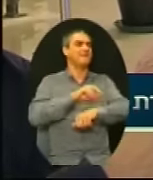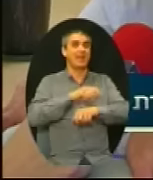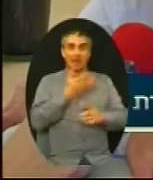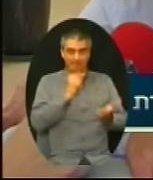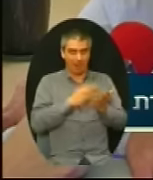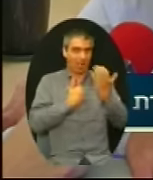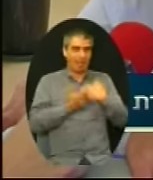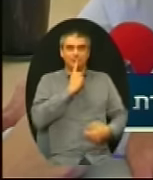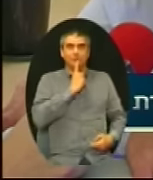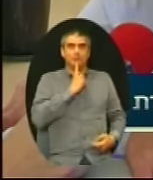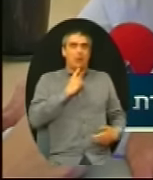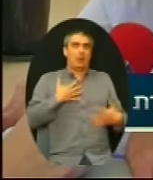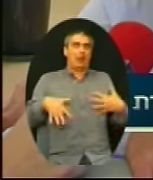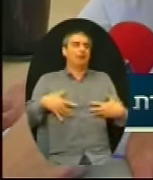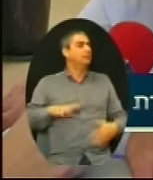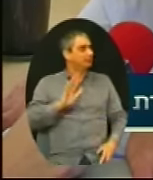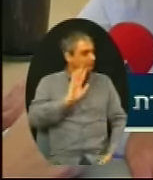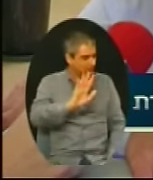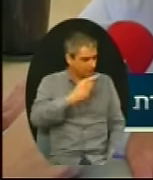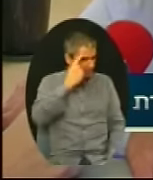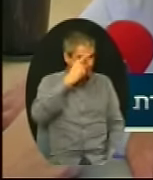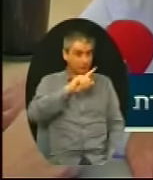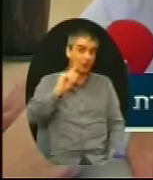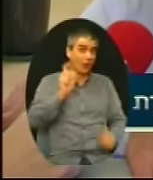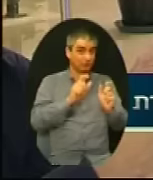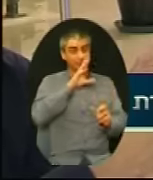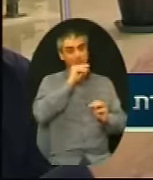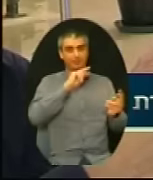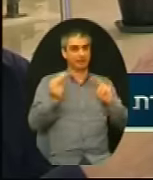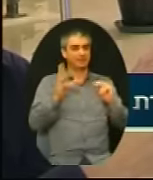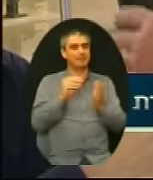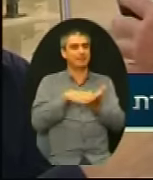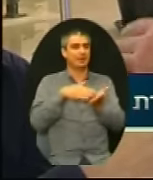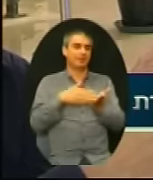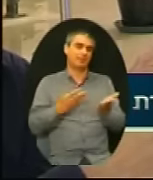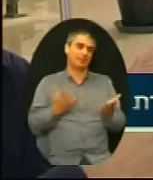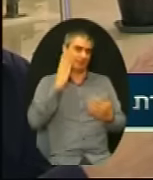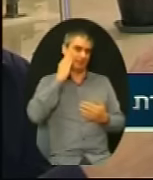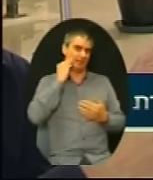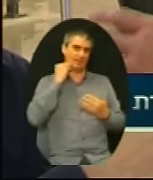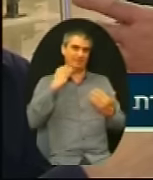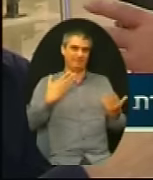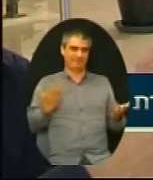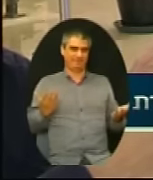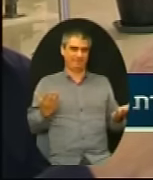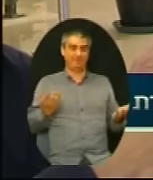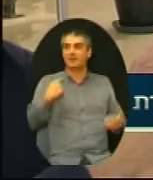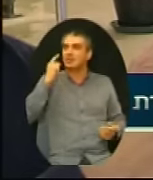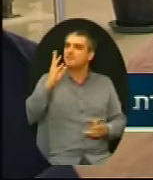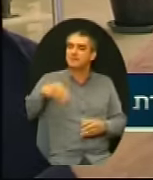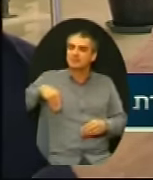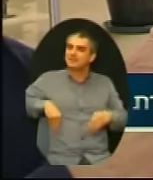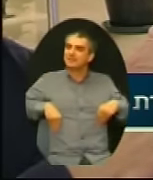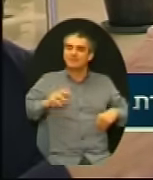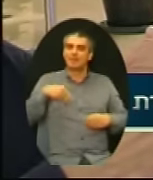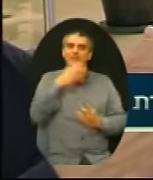סוכר הזאת שאתה מרעיל אותם. אורי, תחשבי שכל האנשים היום מדברים אחד עם השני בריבה, כמה זה היה כיף, כן? לא, אני רוצה לדעת למי שמת